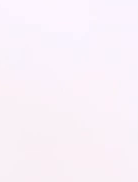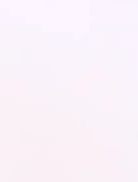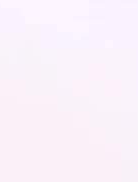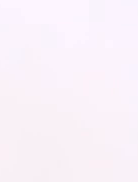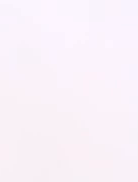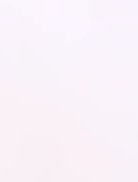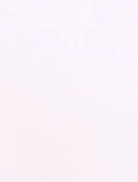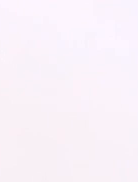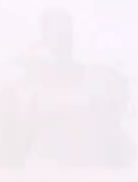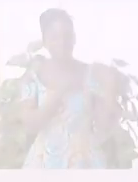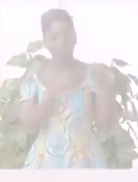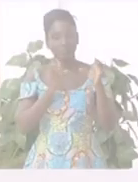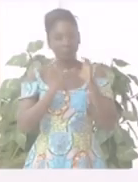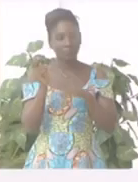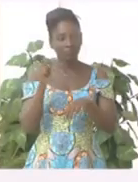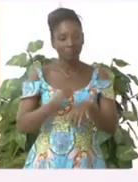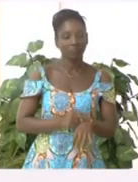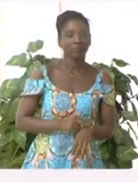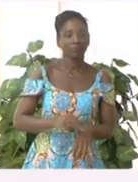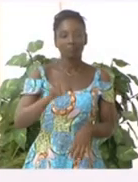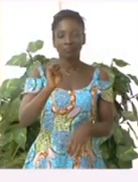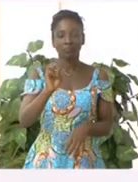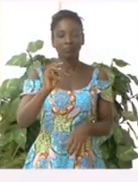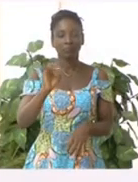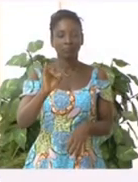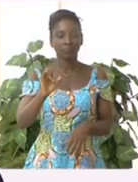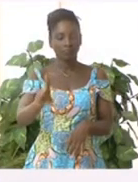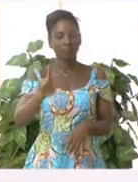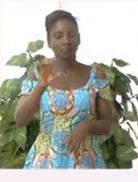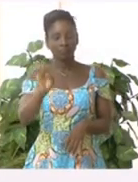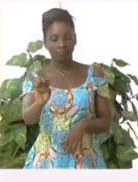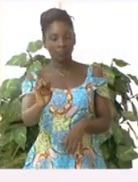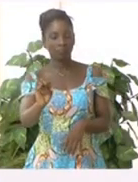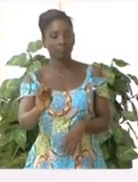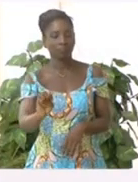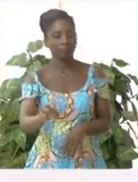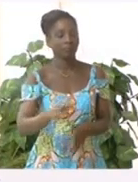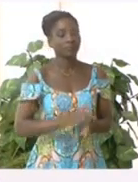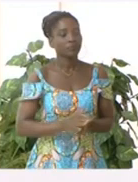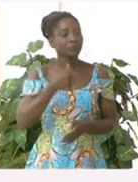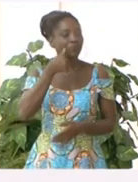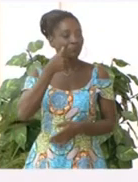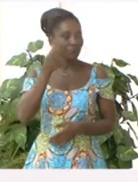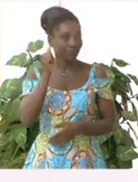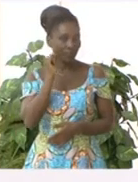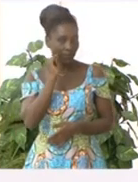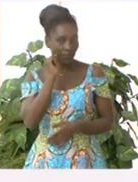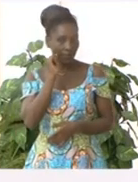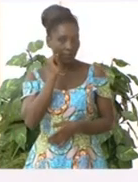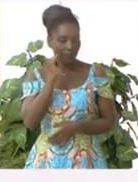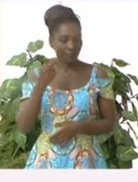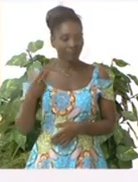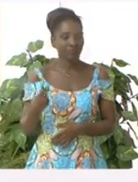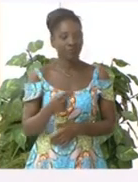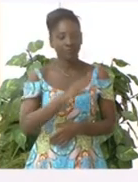ebrottié je rappelle qu'il est le porte parole de la coi hier me le retient ont